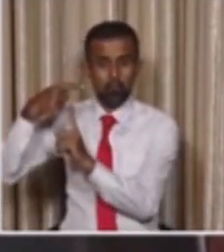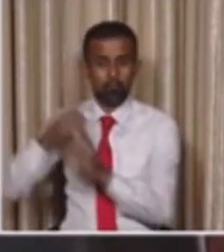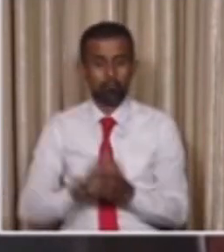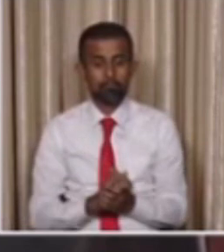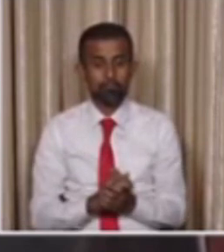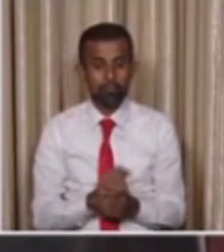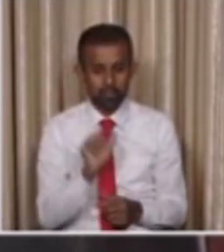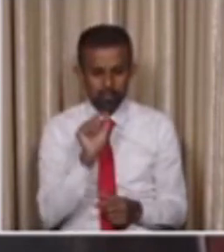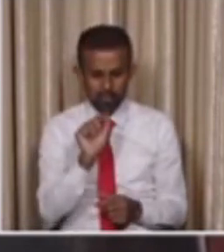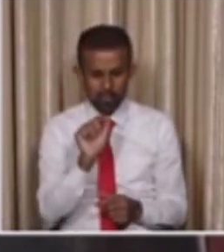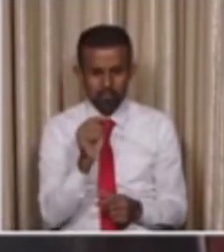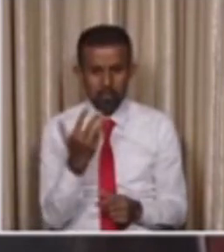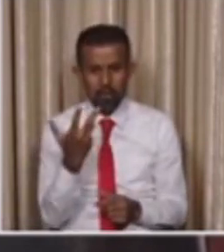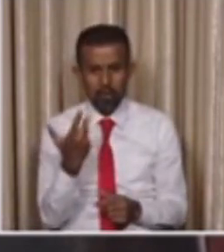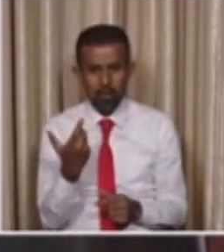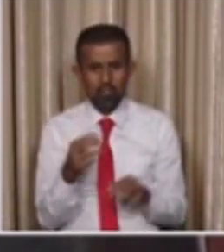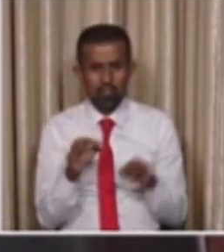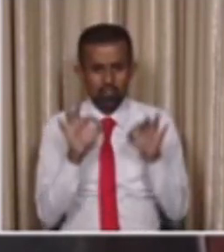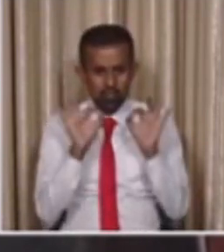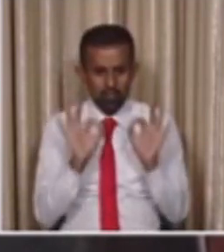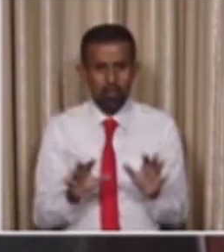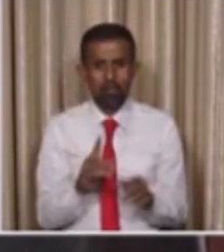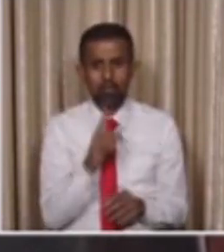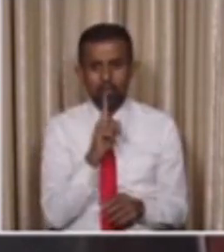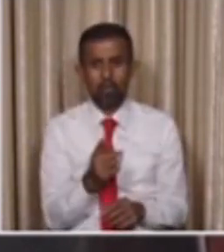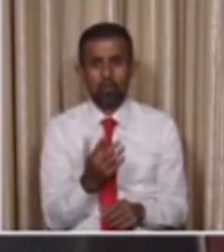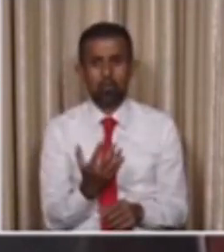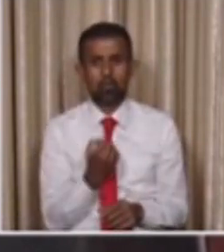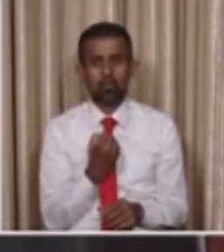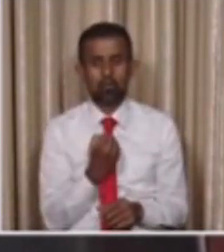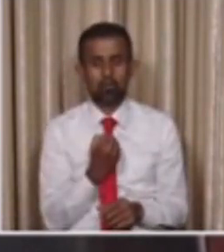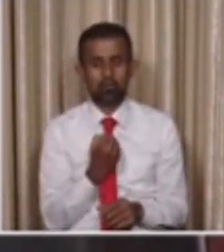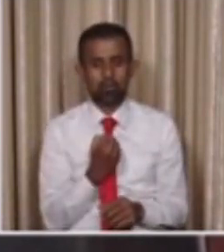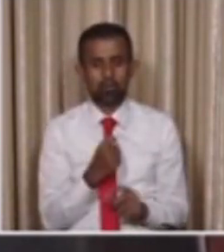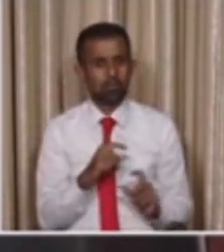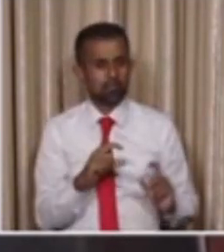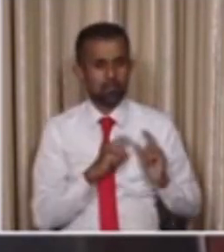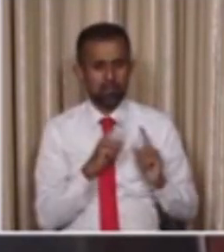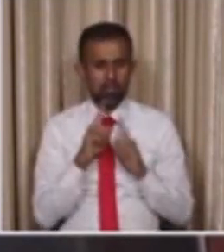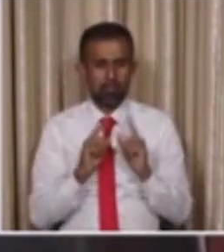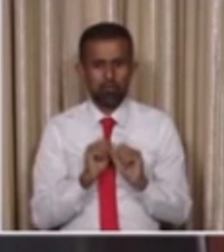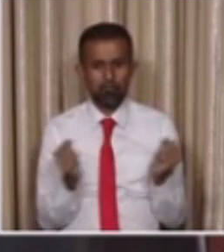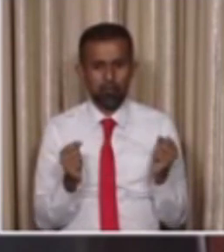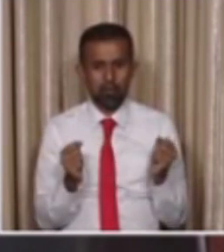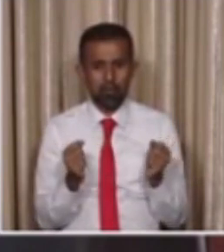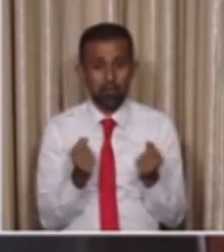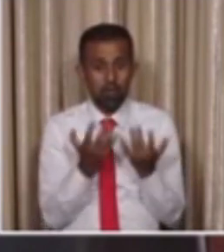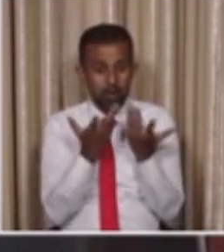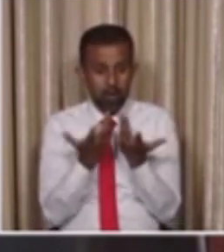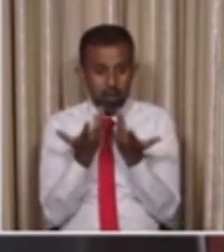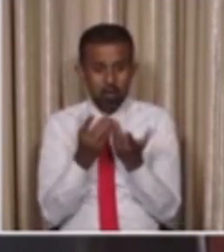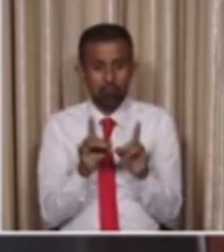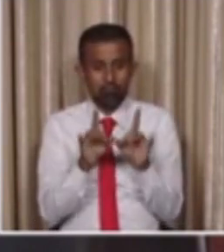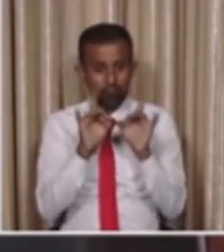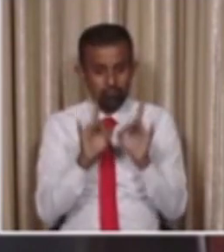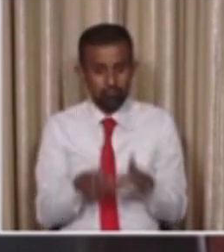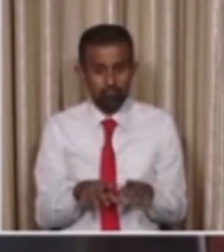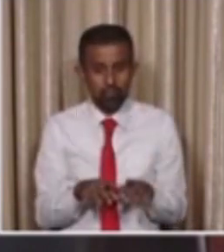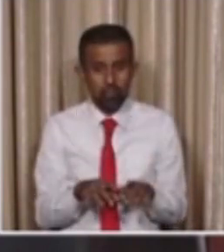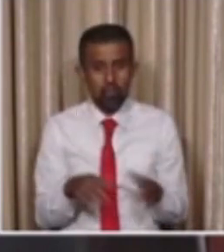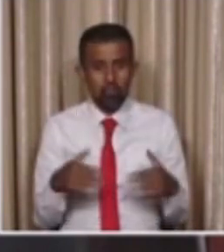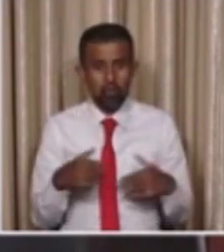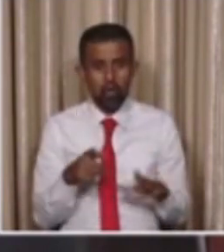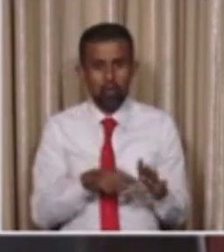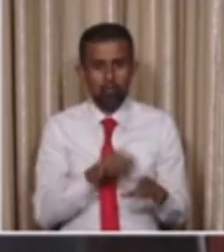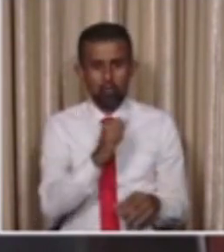දශම ගාන අපි මේ හරියටම කියන්න අවශ්‍යයි. ඒ නිසා ඒක හදවතින් නෙවෙයි කියන්න ඕනේ නැත්තේ. සංඛ්‍යාලේඛන ඇතුව මේ රටේ තව අවුරුදු